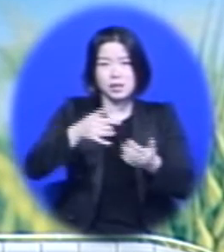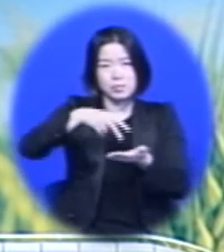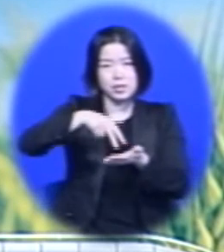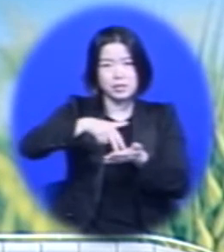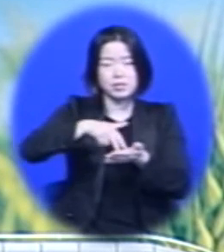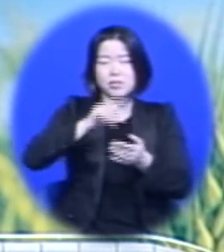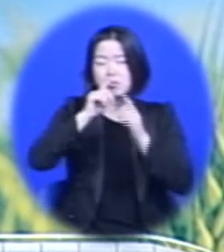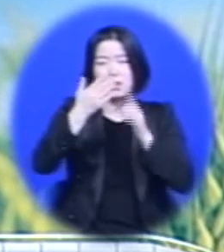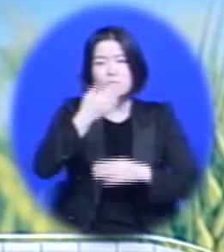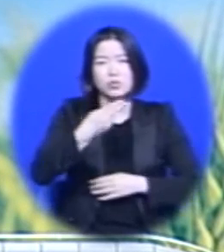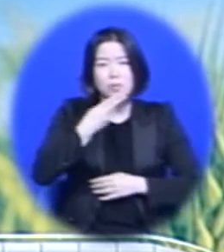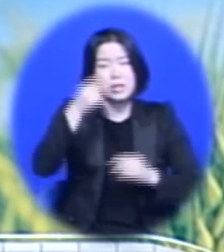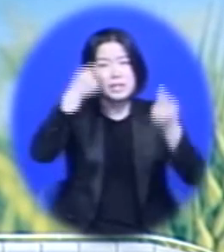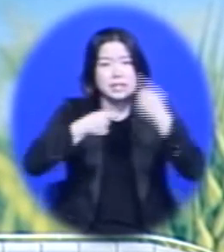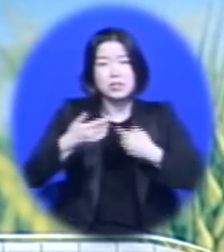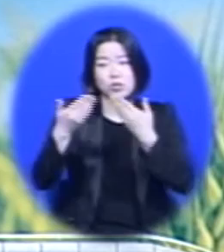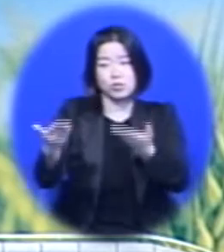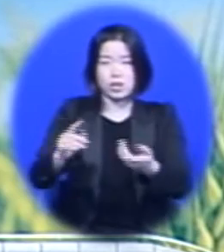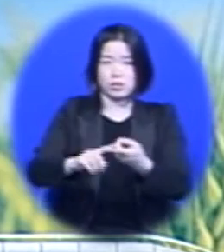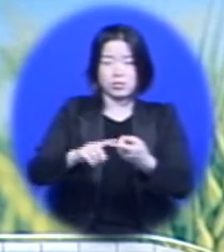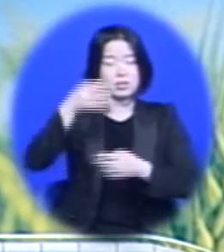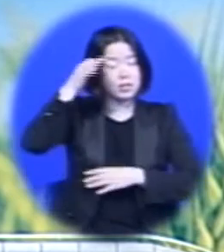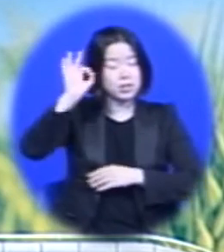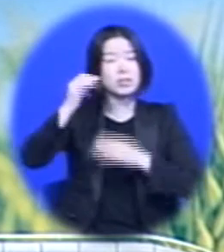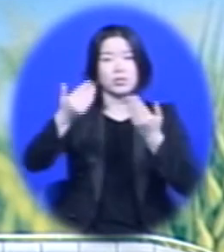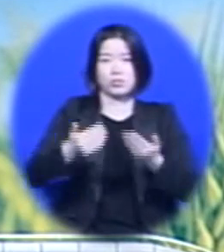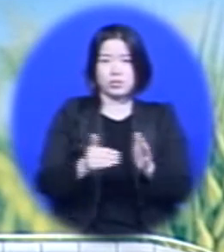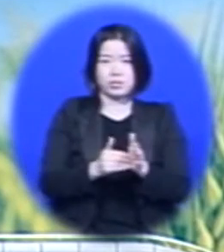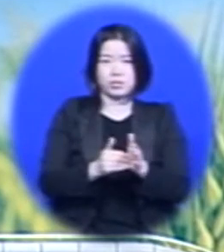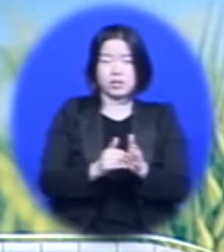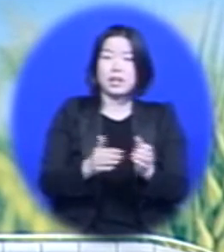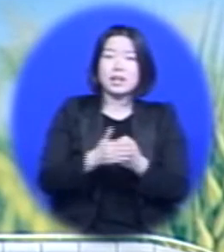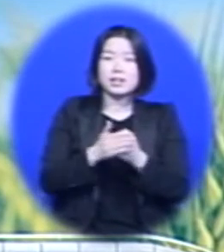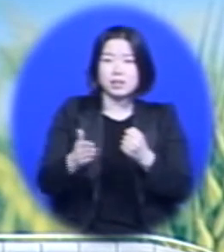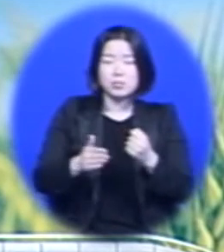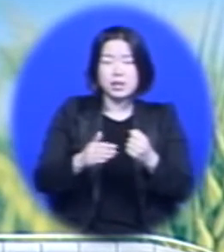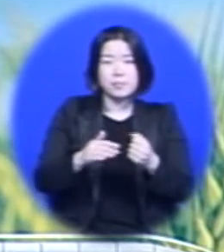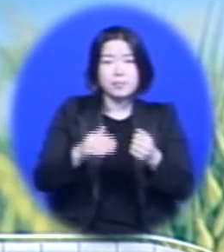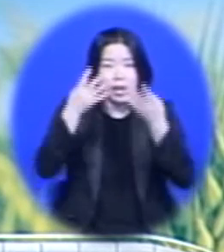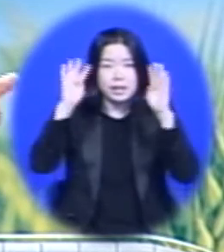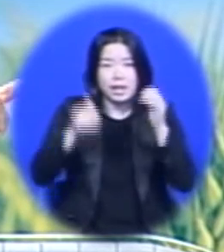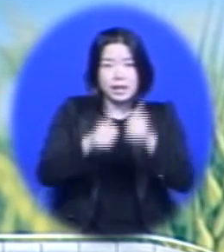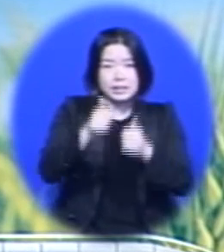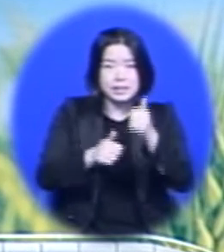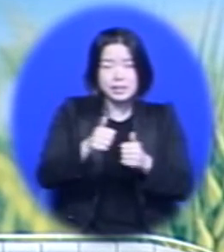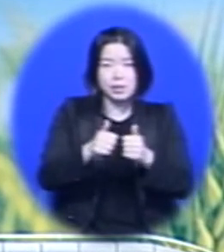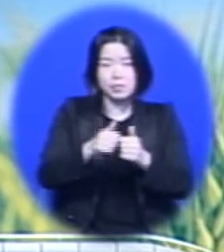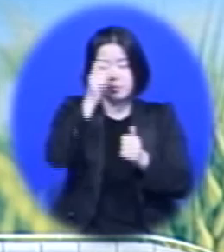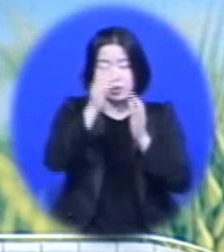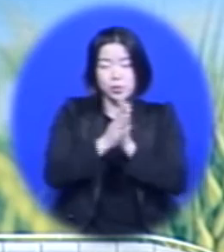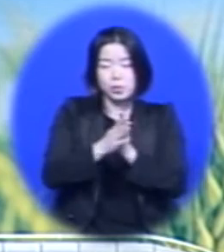수 없는 상처를 준다는 것을 깨닫게 하셨어요. 그래서 수능 기도회에 모이신